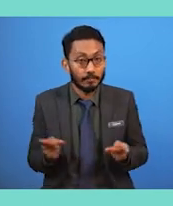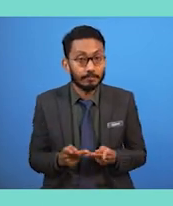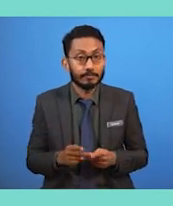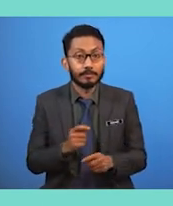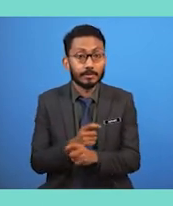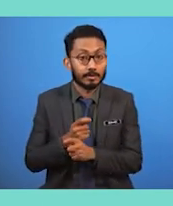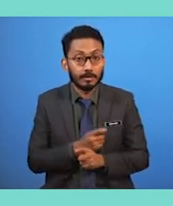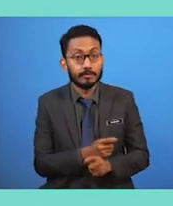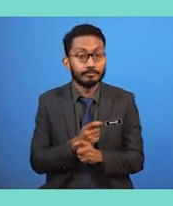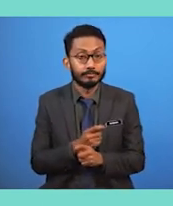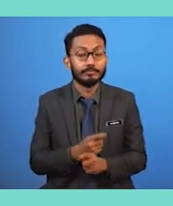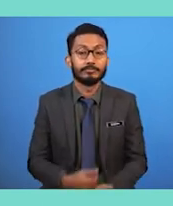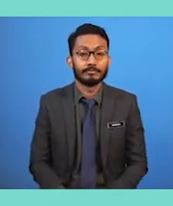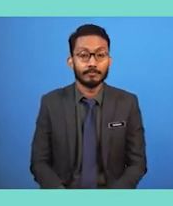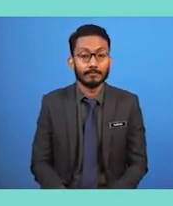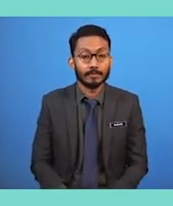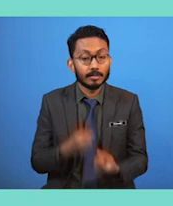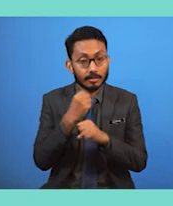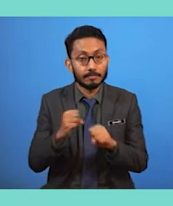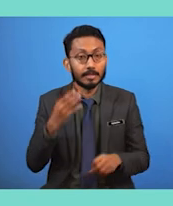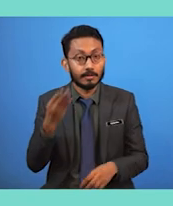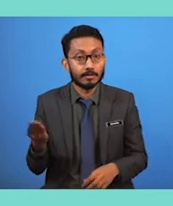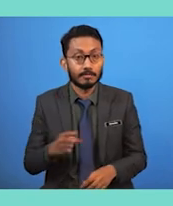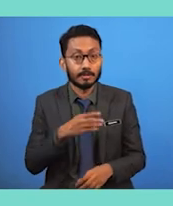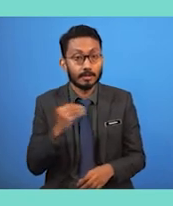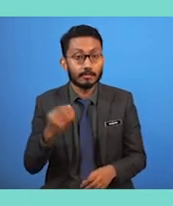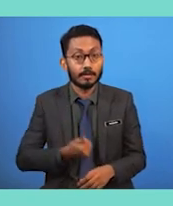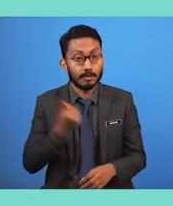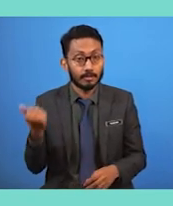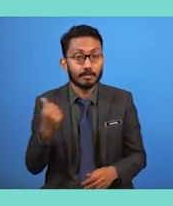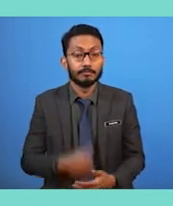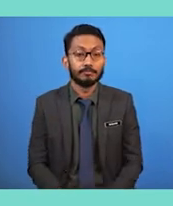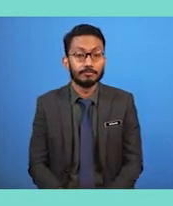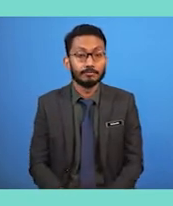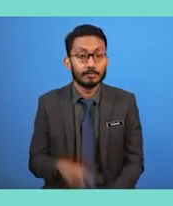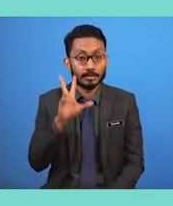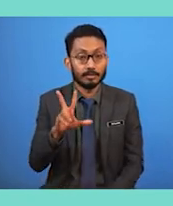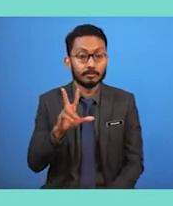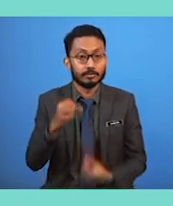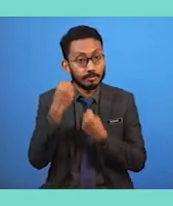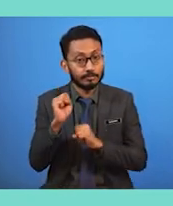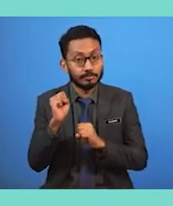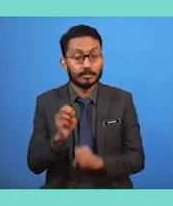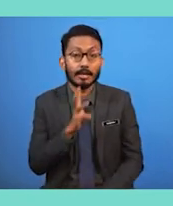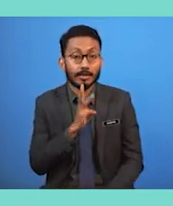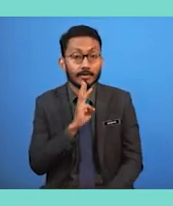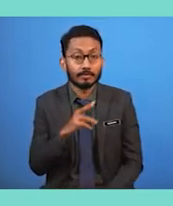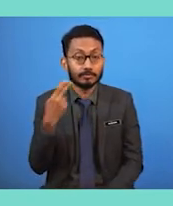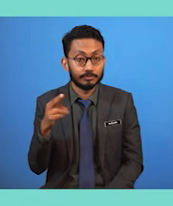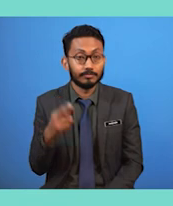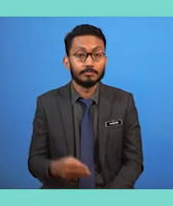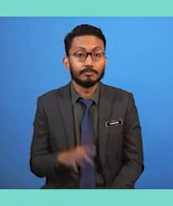Kedua, penyediaan bahan dan peralatan. Ketiga, penyediaan air hijau.